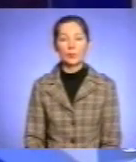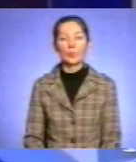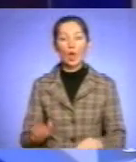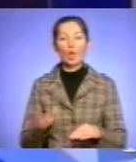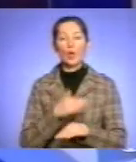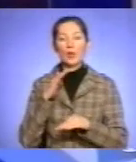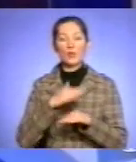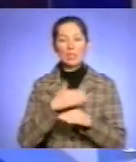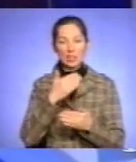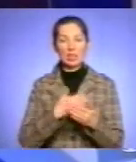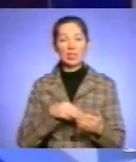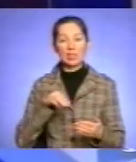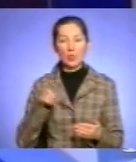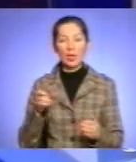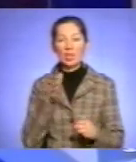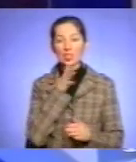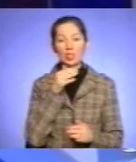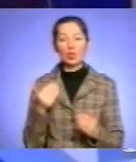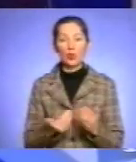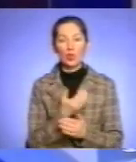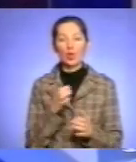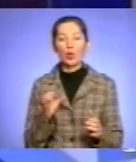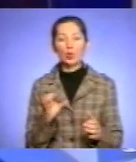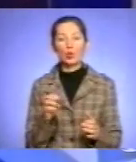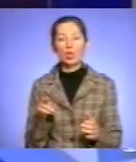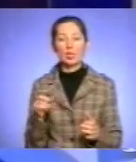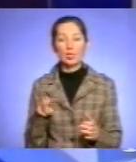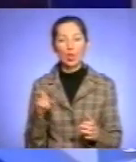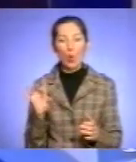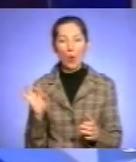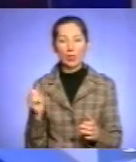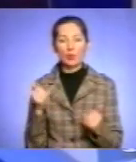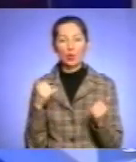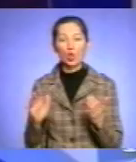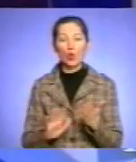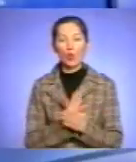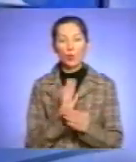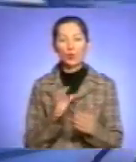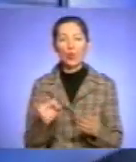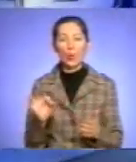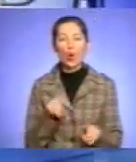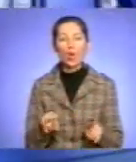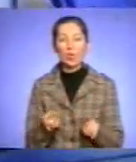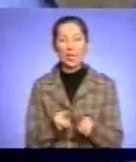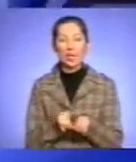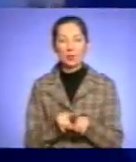Добрий вечір. На каналі ТТБ «Час новин» у студії Лариса Романів. Сьогодні у випуску про таке.